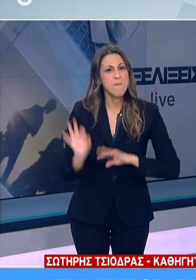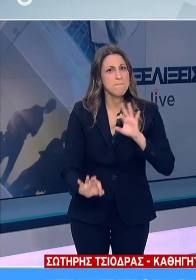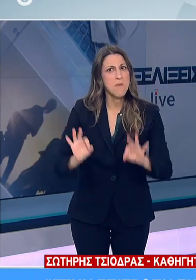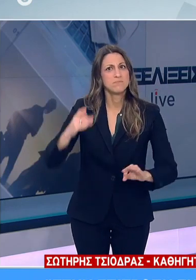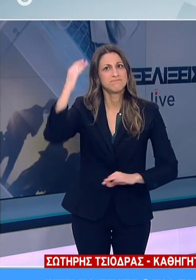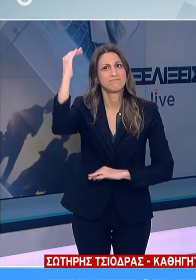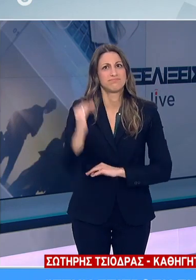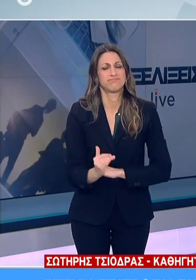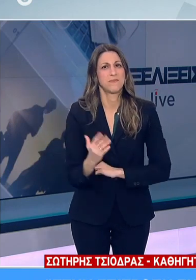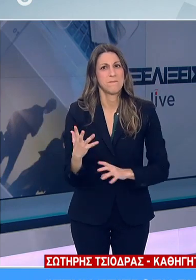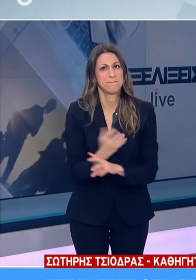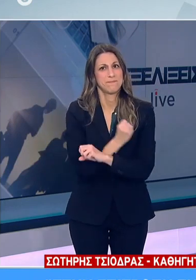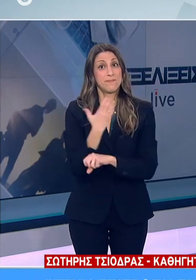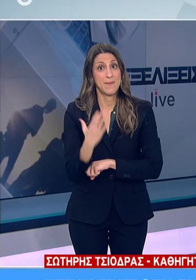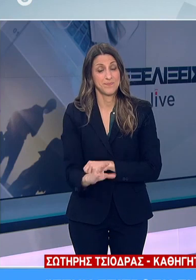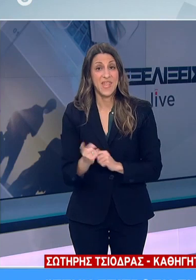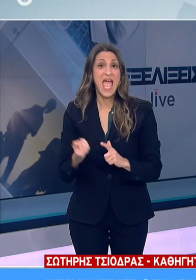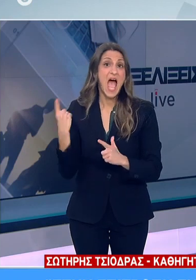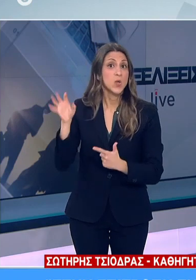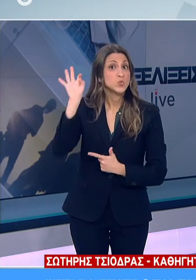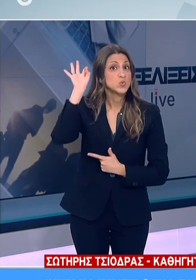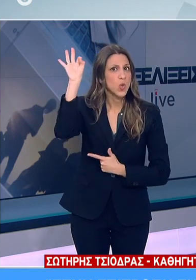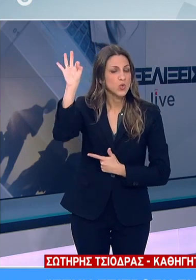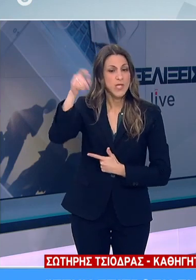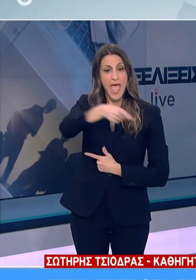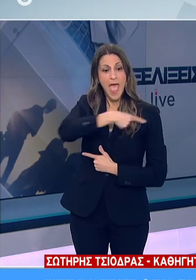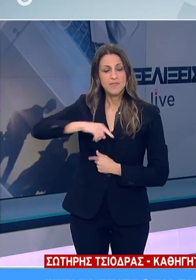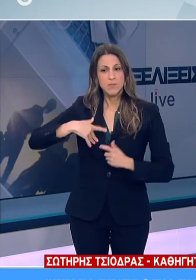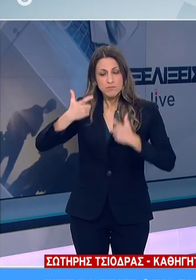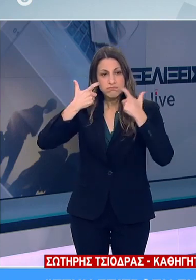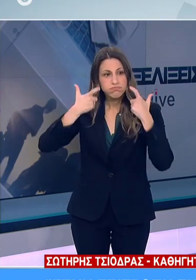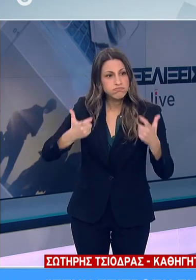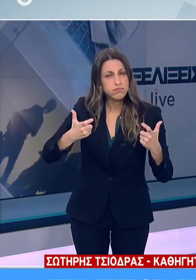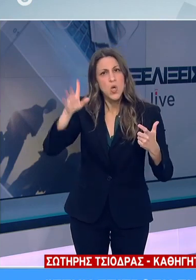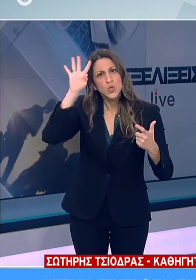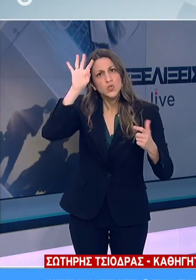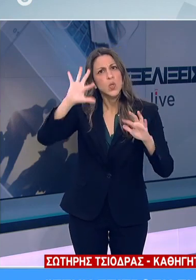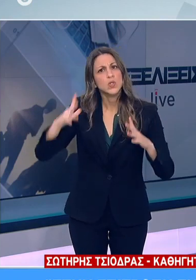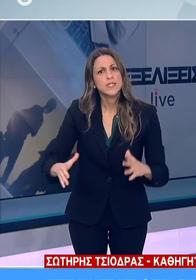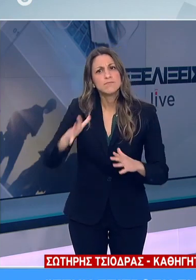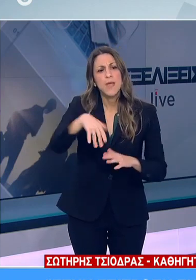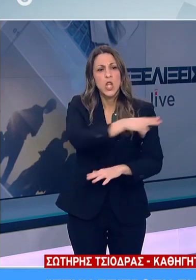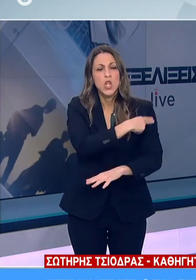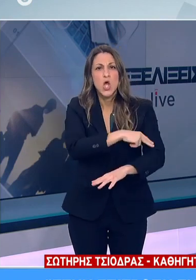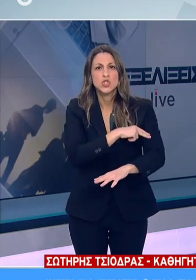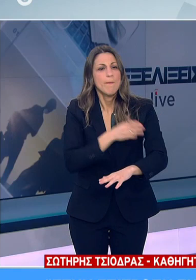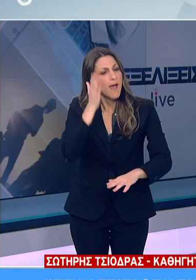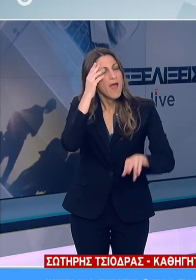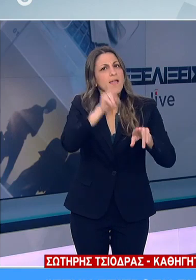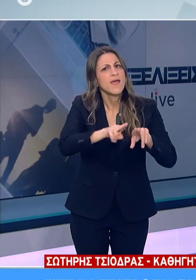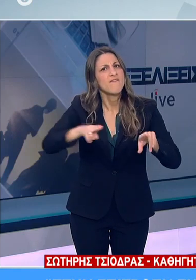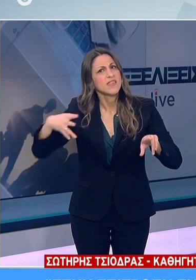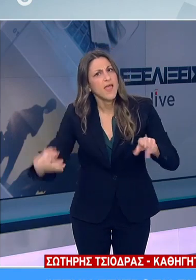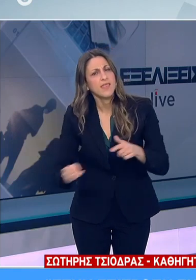μας. Ένας άλλος στόχος επιτήρησης παραμένει η ανίχνευση και ο περιορισμός επιδημιών σε νοσοκομιακούς χώρους, σε χώρους